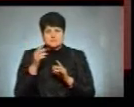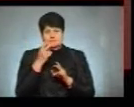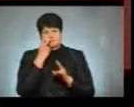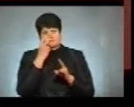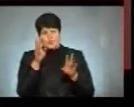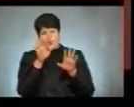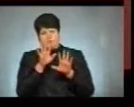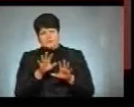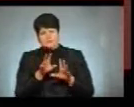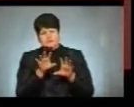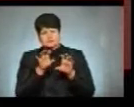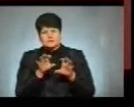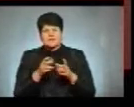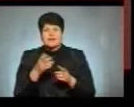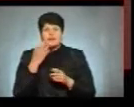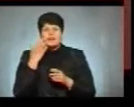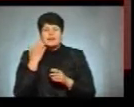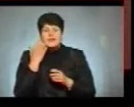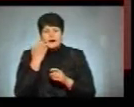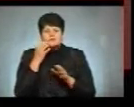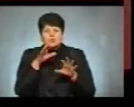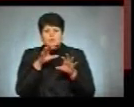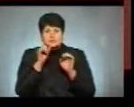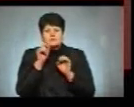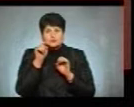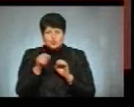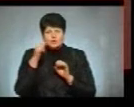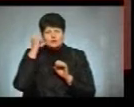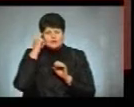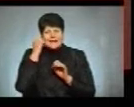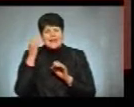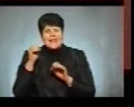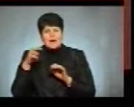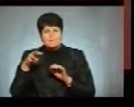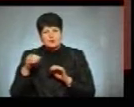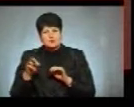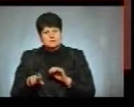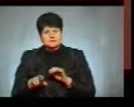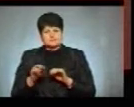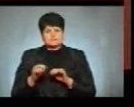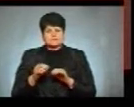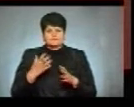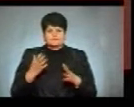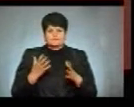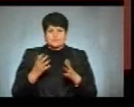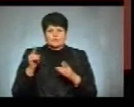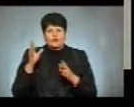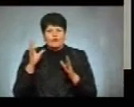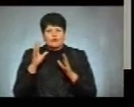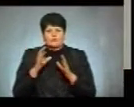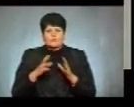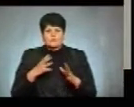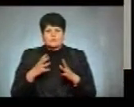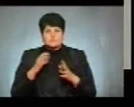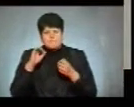І, відповідно, легше заходить той матеріал, який є емоційно забарвленим. І, відповідно, включається і